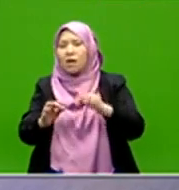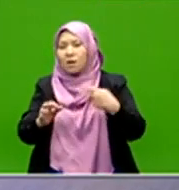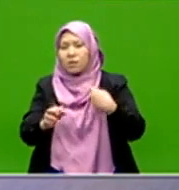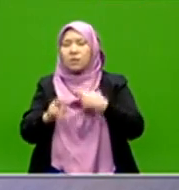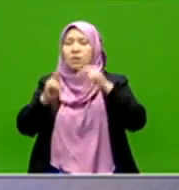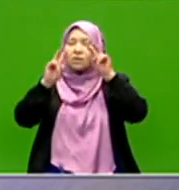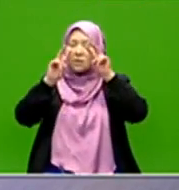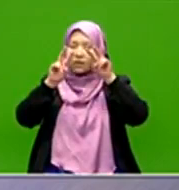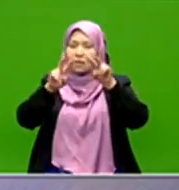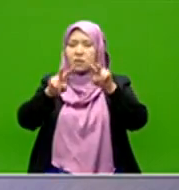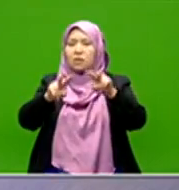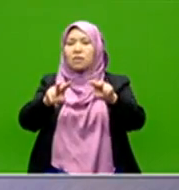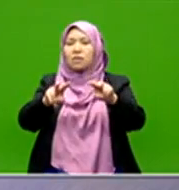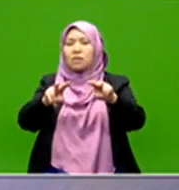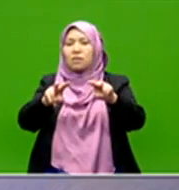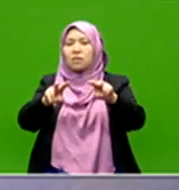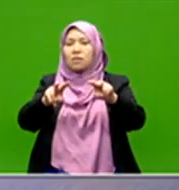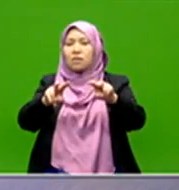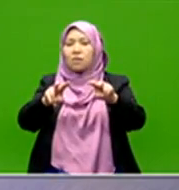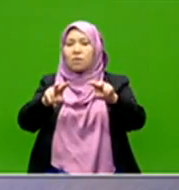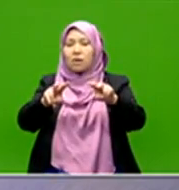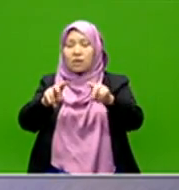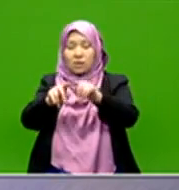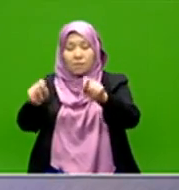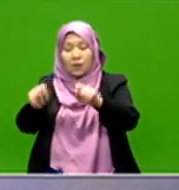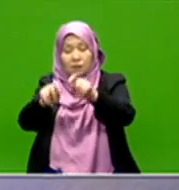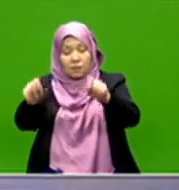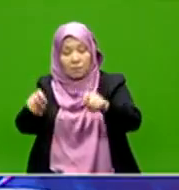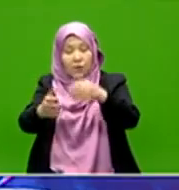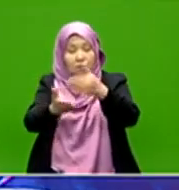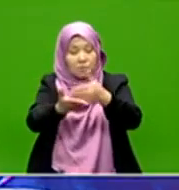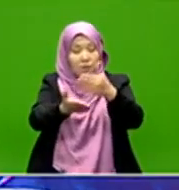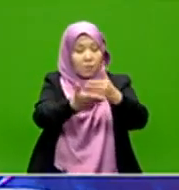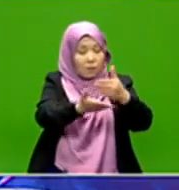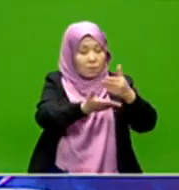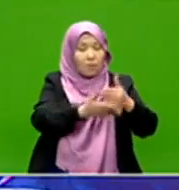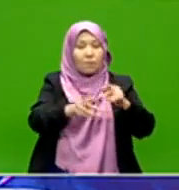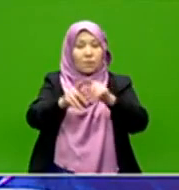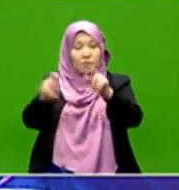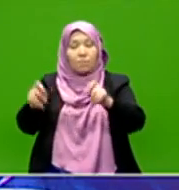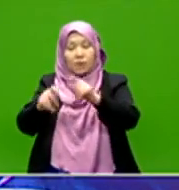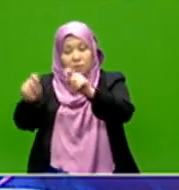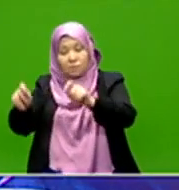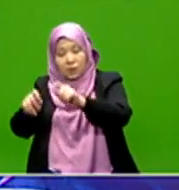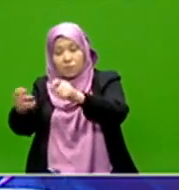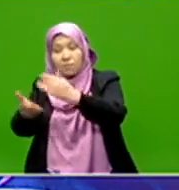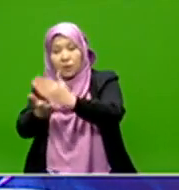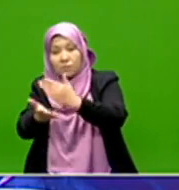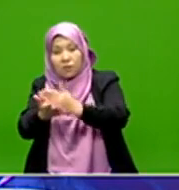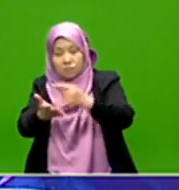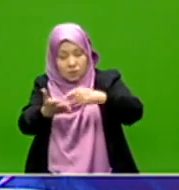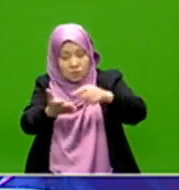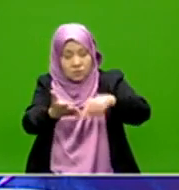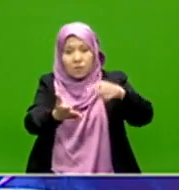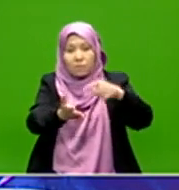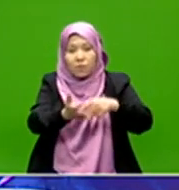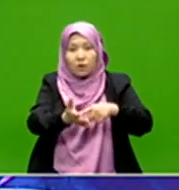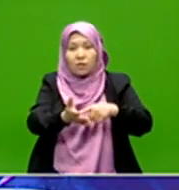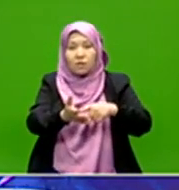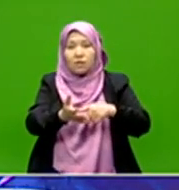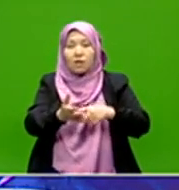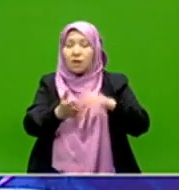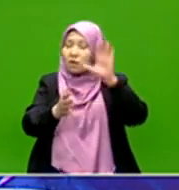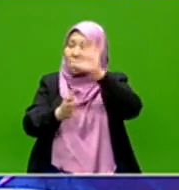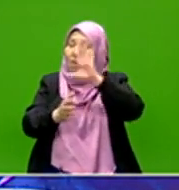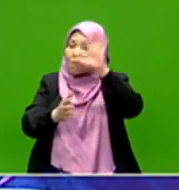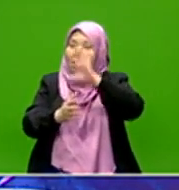lihat checkpoint-checkpoint ataupun masyair haji di tempat-tempat ni, dia seolah macam satu checkpoint ataupun gambaran